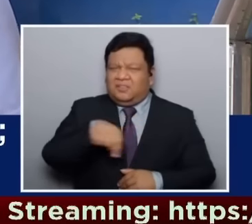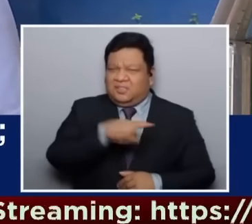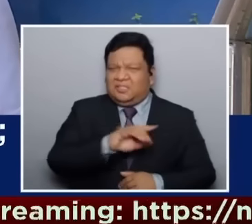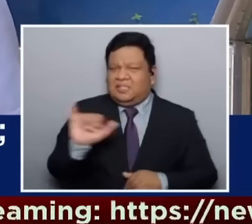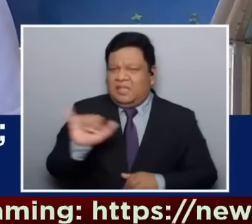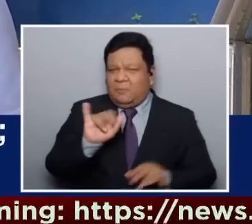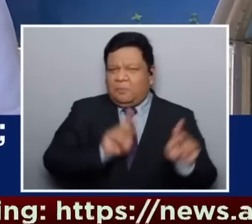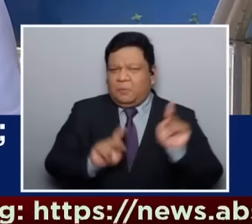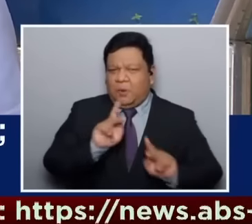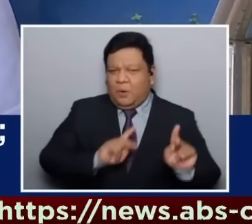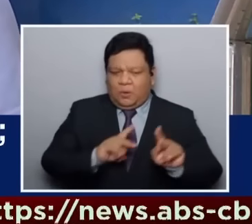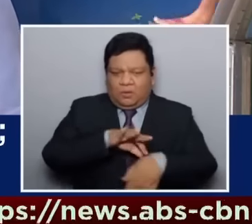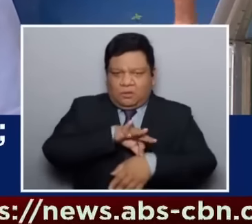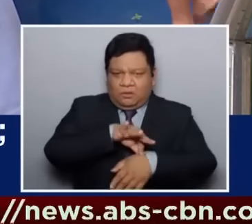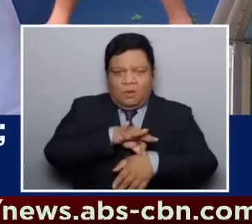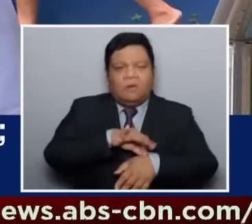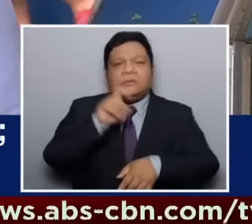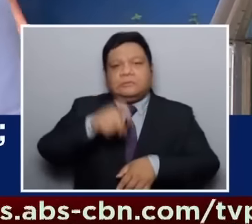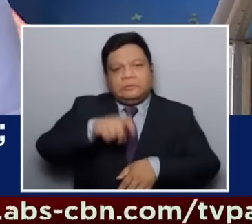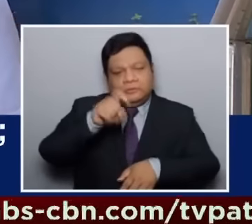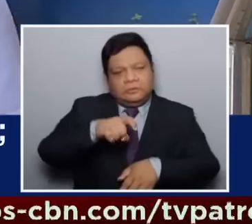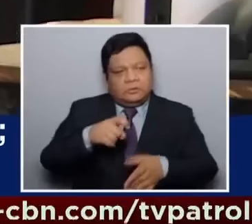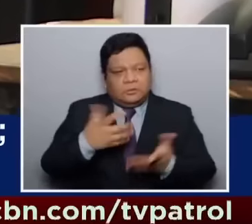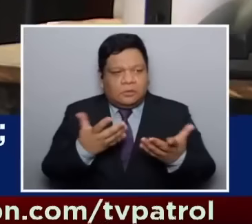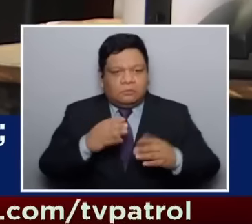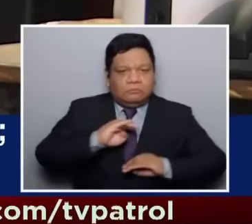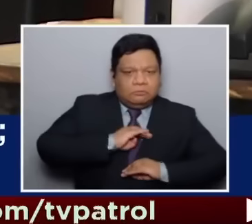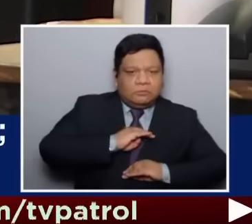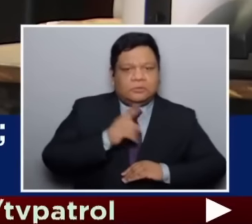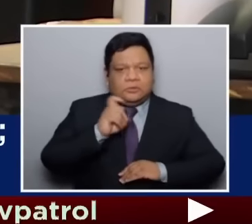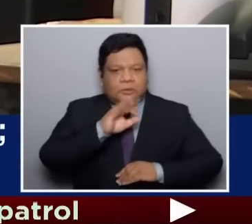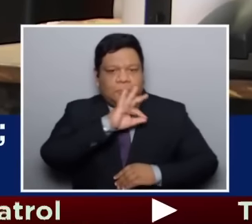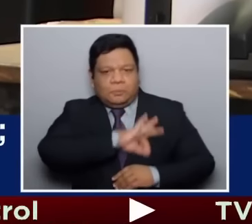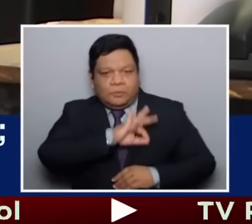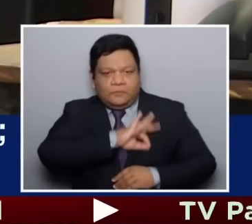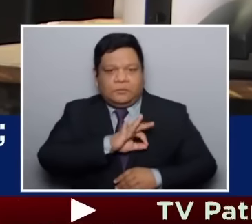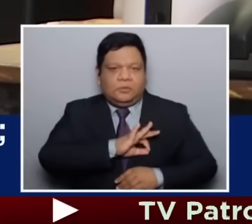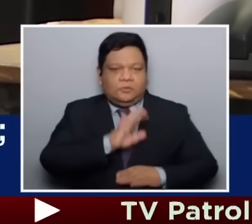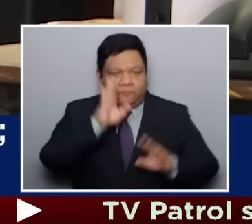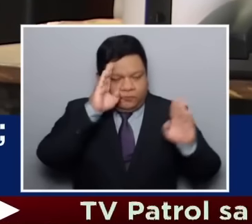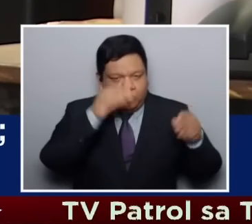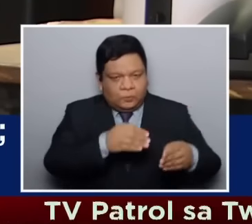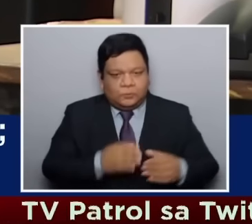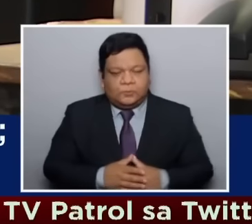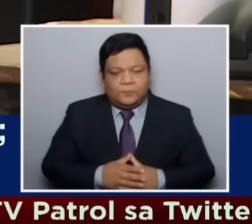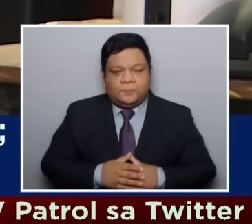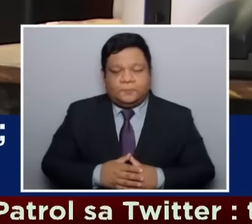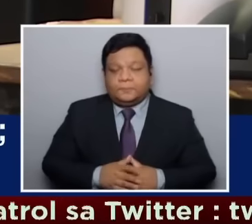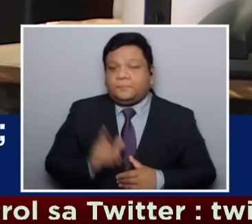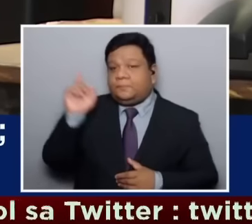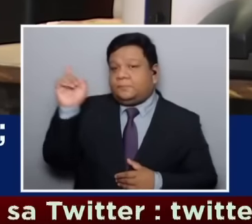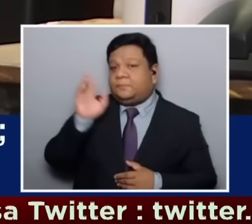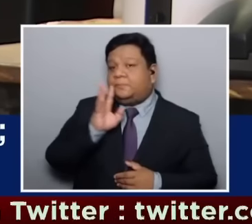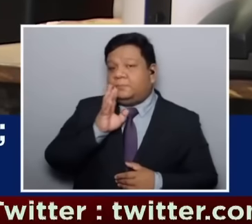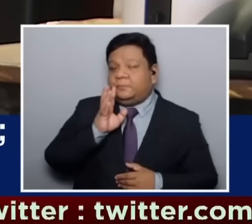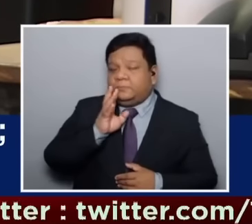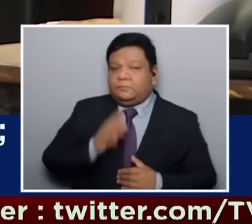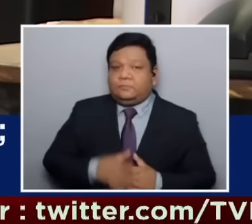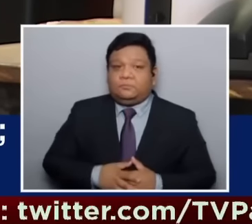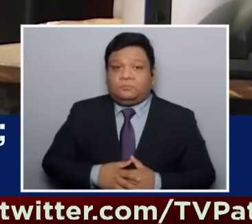tugunan at kapakanang dapat isaalang-alang. Kailangan bago sila makapunta doon sa posisyon kung